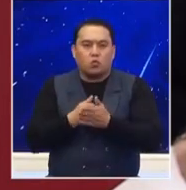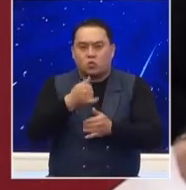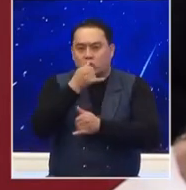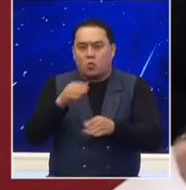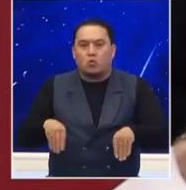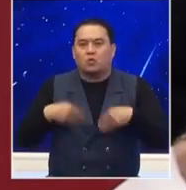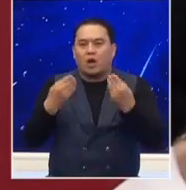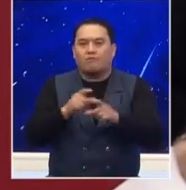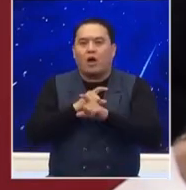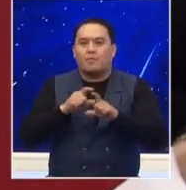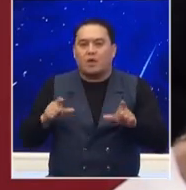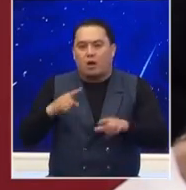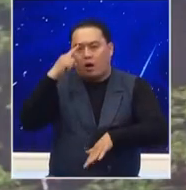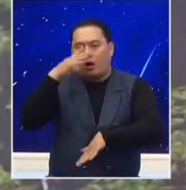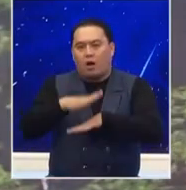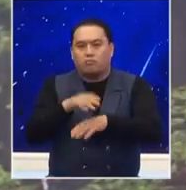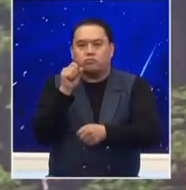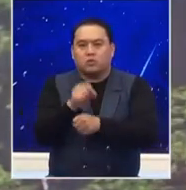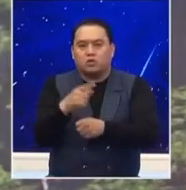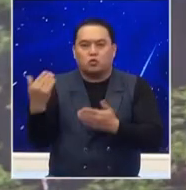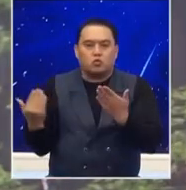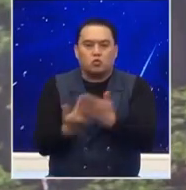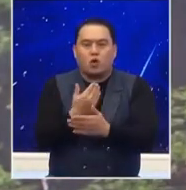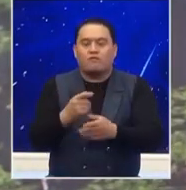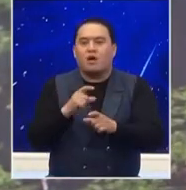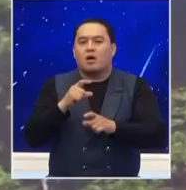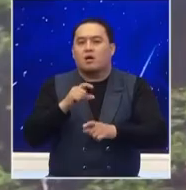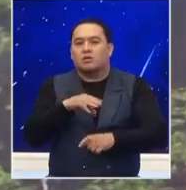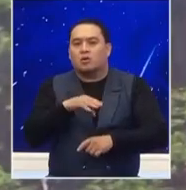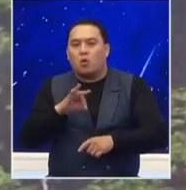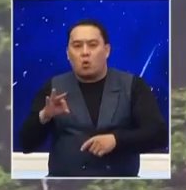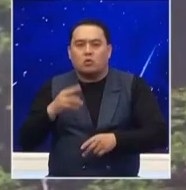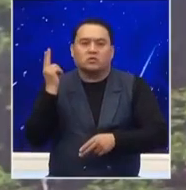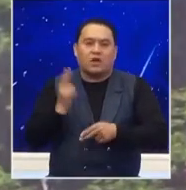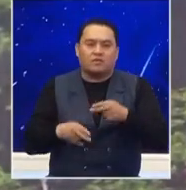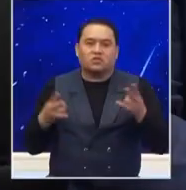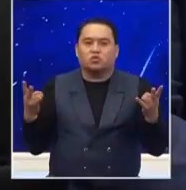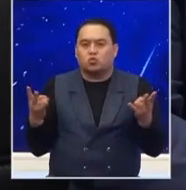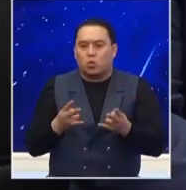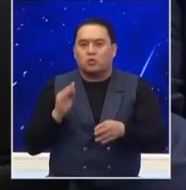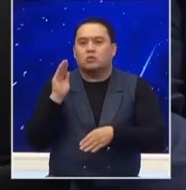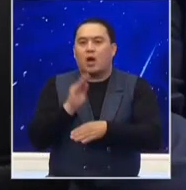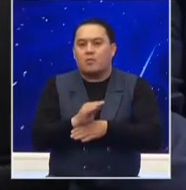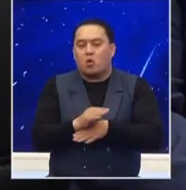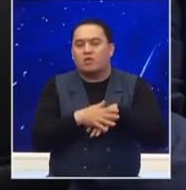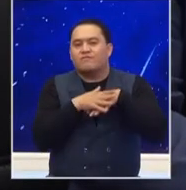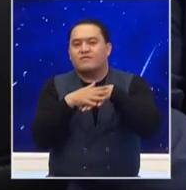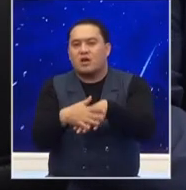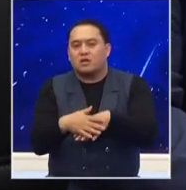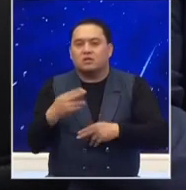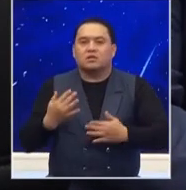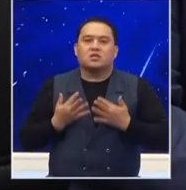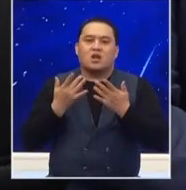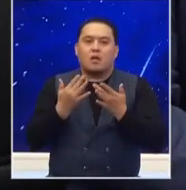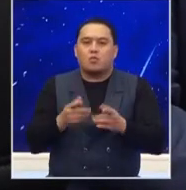не сдал объект. Глава Алматинской области поручил найти новых подрядчиков. Все работы должны быть завершены в срок. Дополнительные вливания требуются на